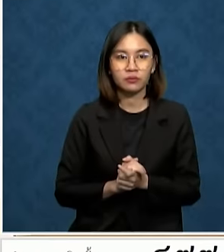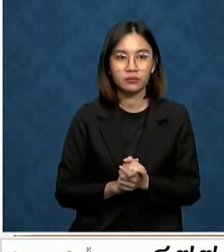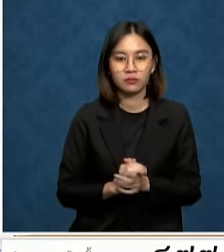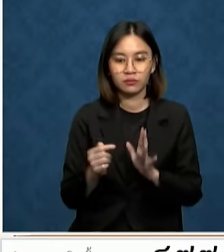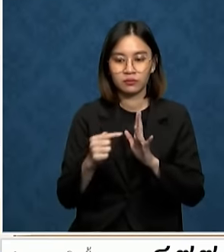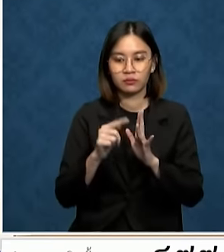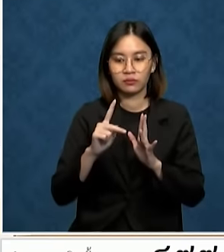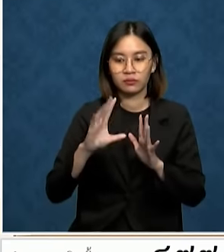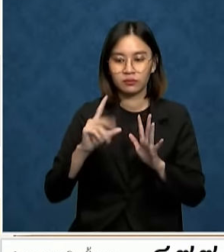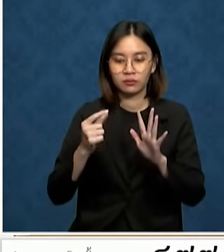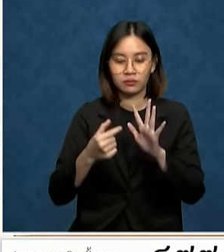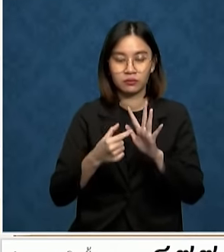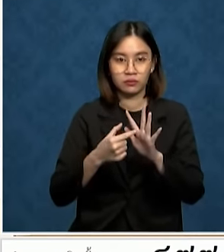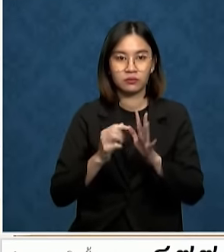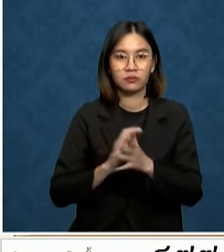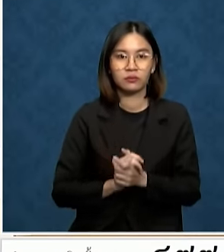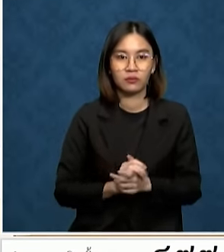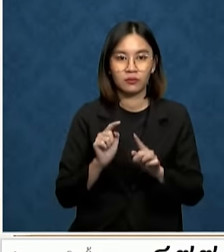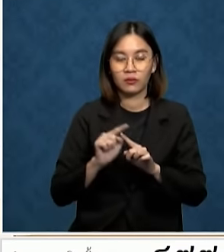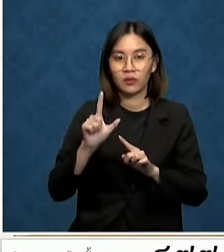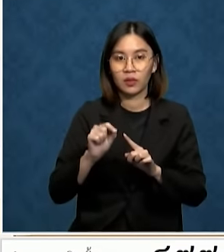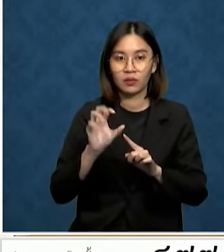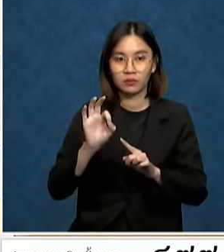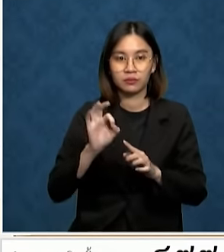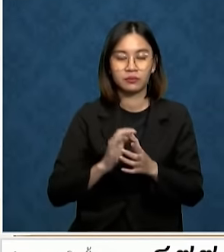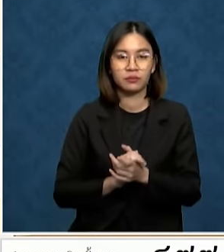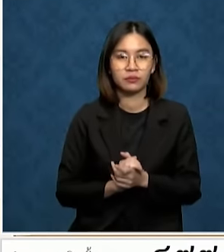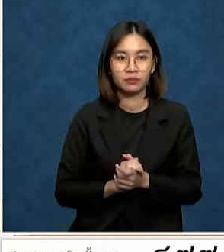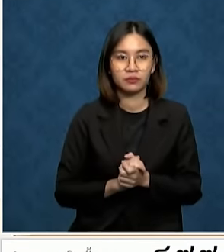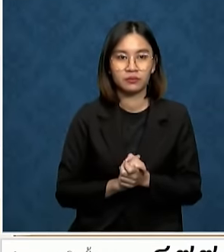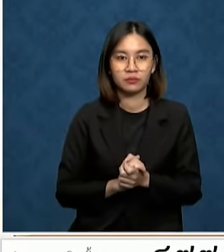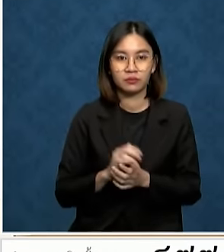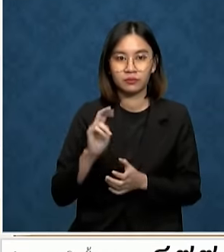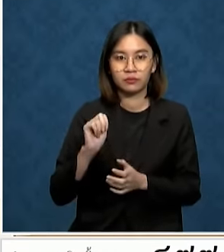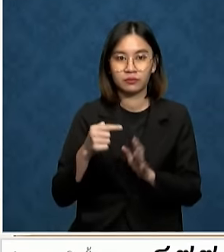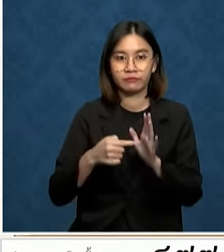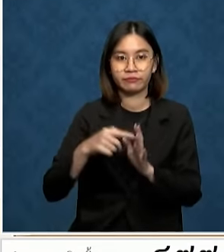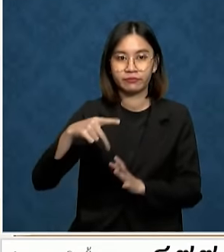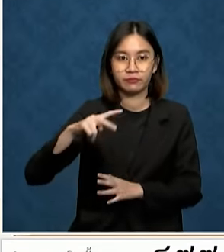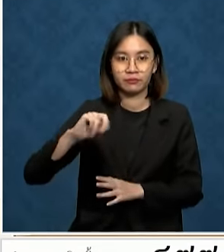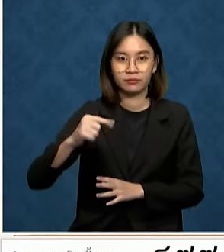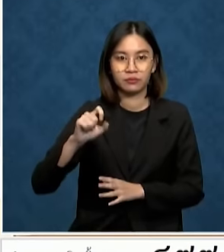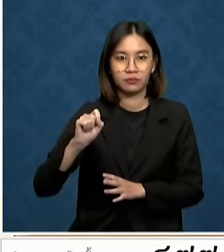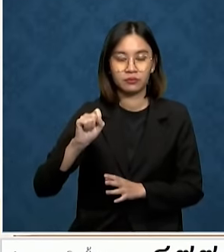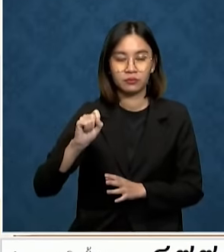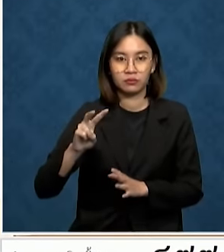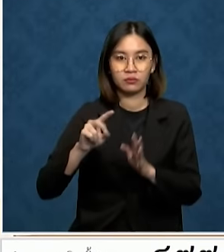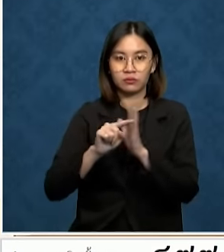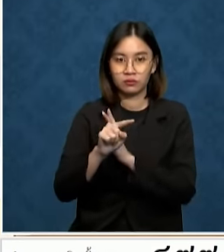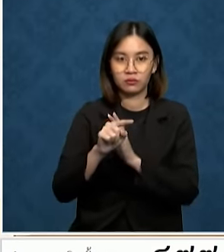ในเกชาสักสมบูล29. รองศาตราจาร์นัฐพงมักกรธัตร